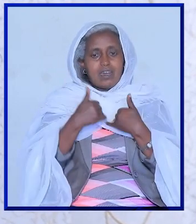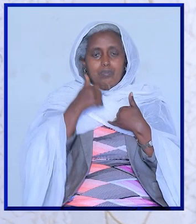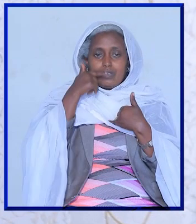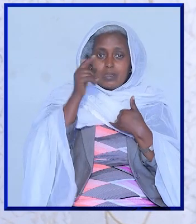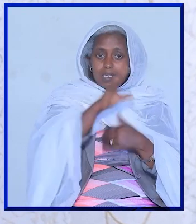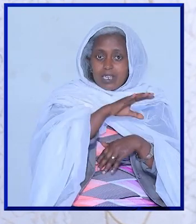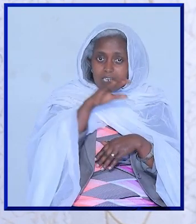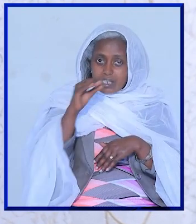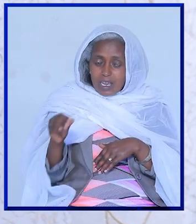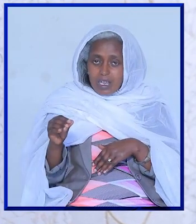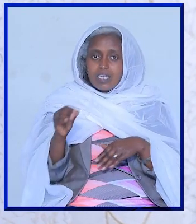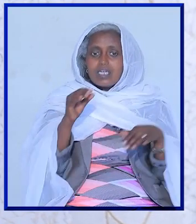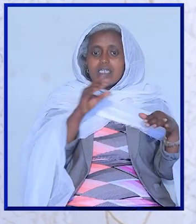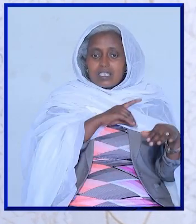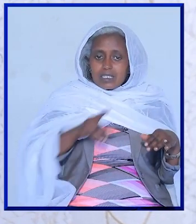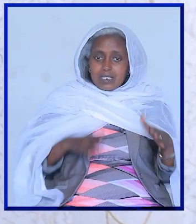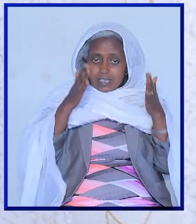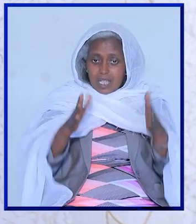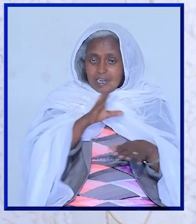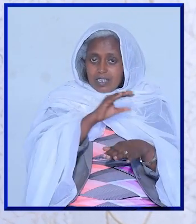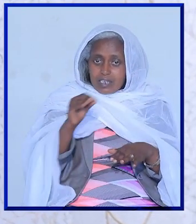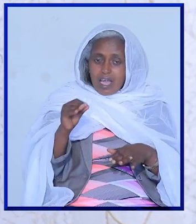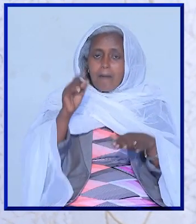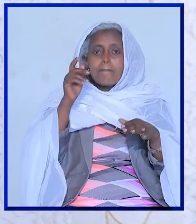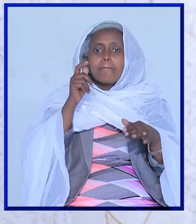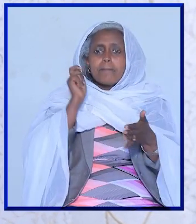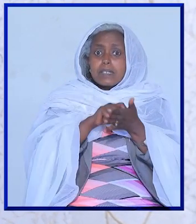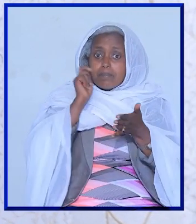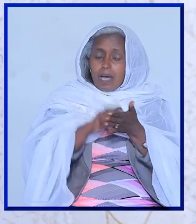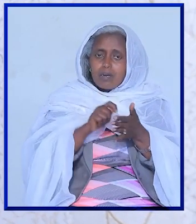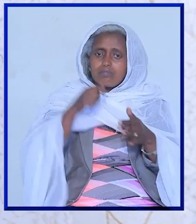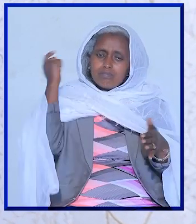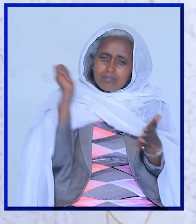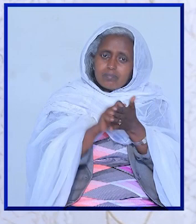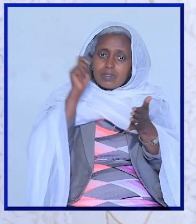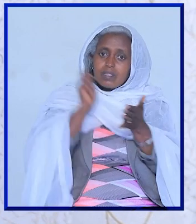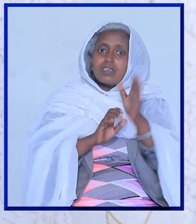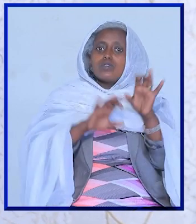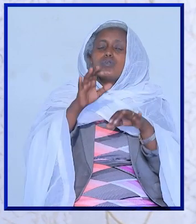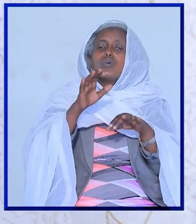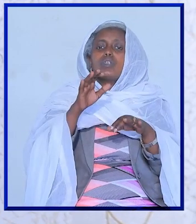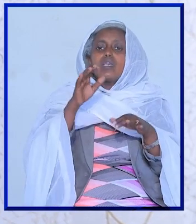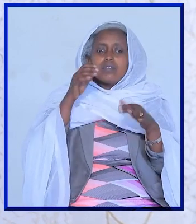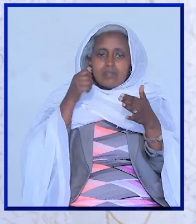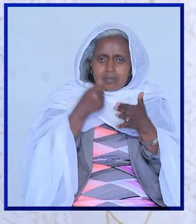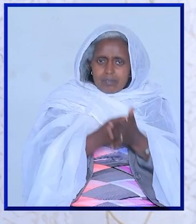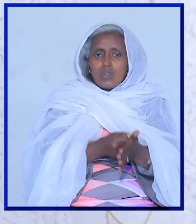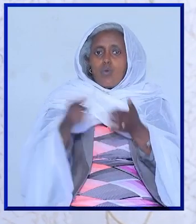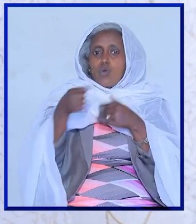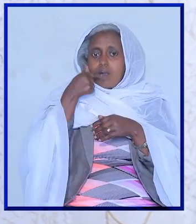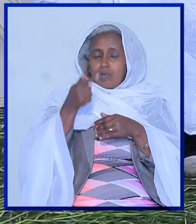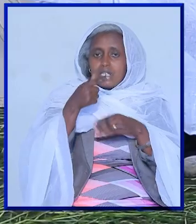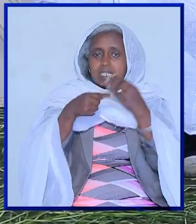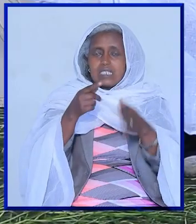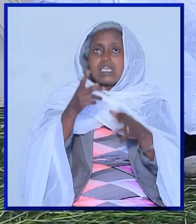ተብለናልና ክርስቲያንና ሚስማር ዱላ በበዛበት ቁጥር እያደር ይጠብቃል ብላለች ቅድስት ፌበን። ስለዚህ ፈተና